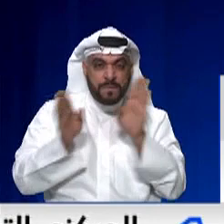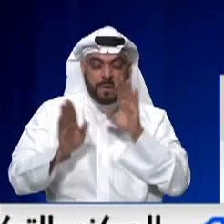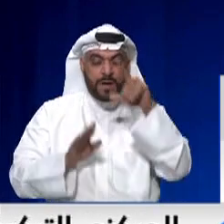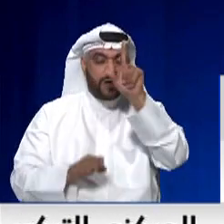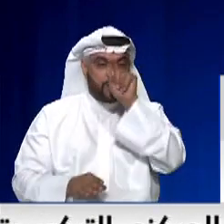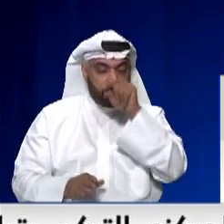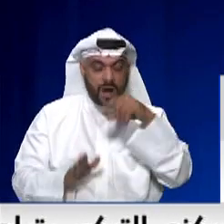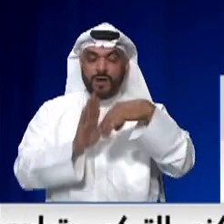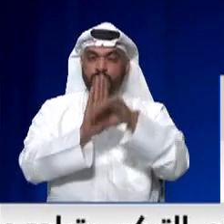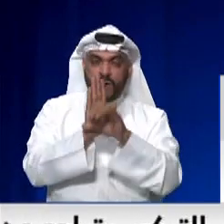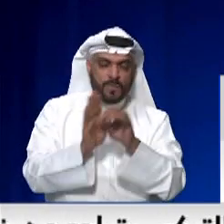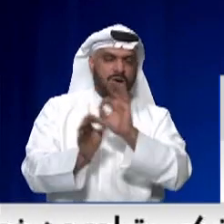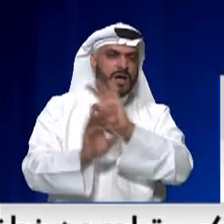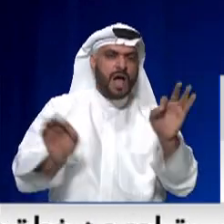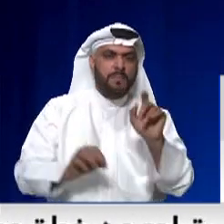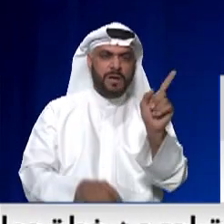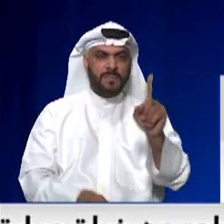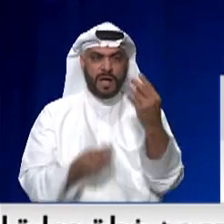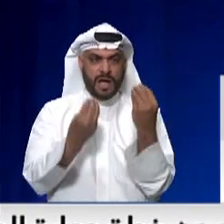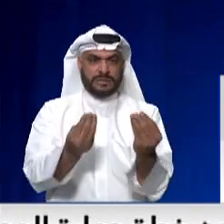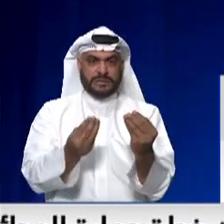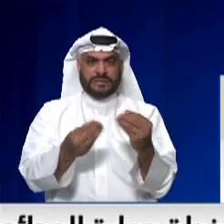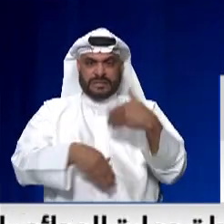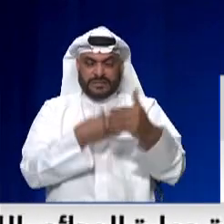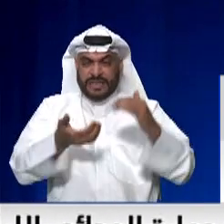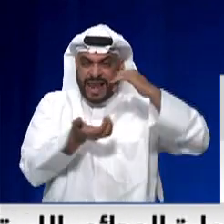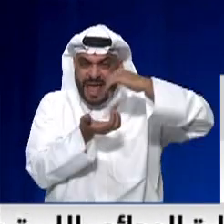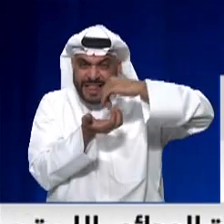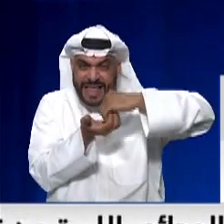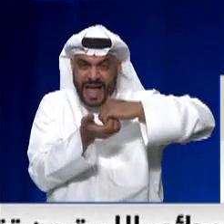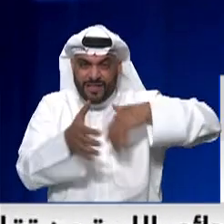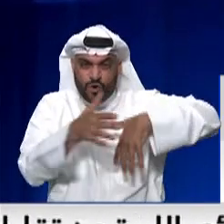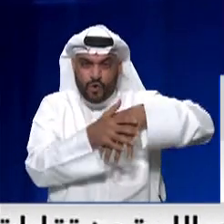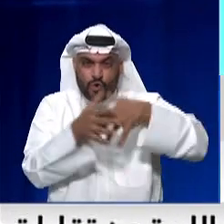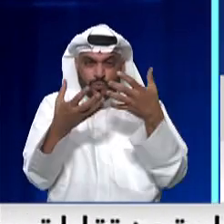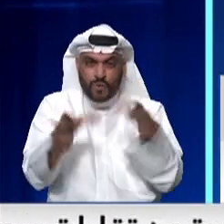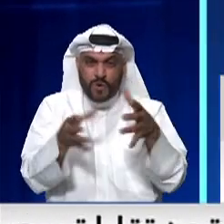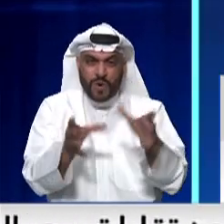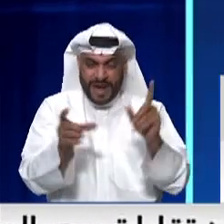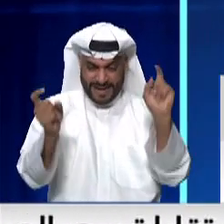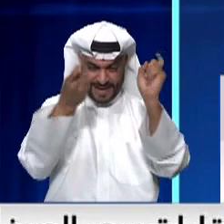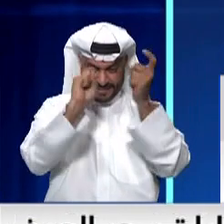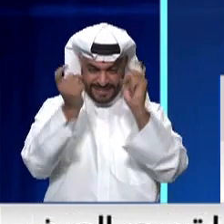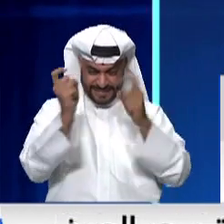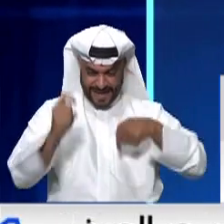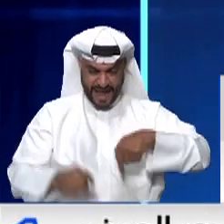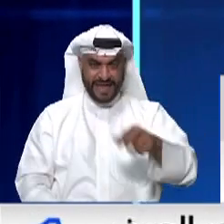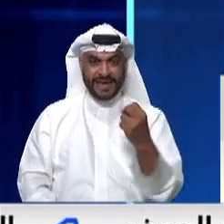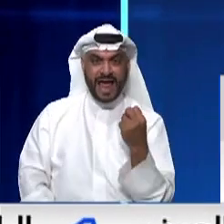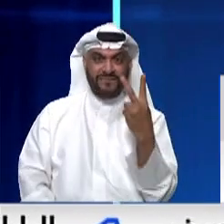حقوق البث النقل التلفزيوني لأنشطة الاتحاد الكويتي لكرة القدم للموسم الرياضي